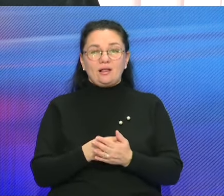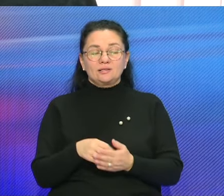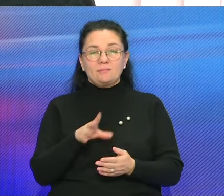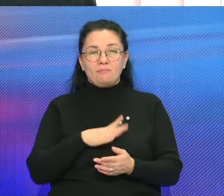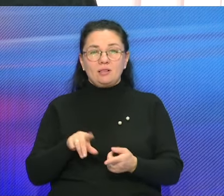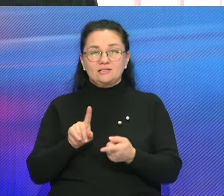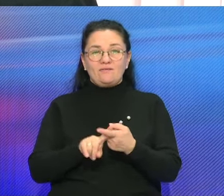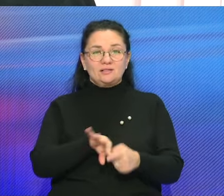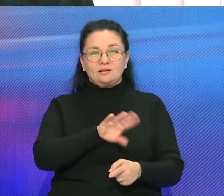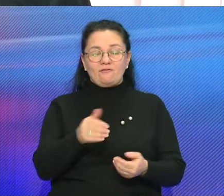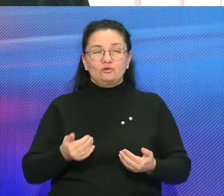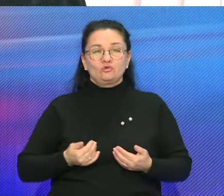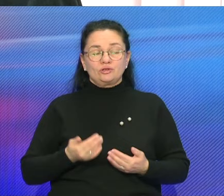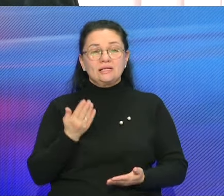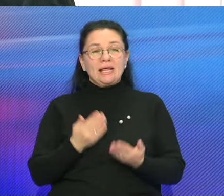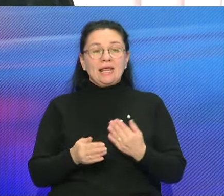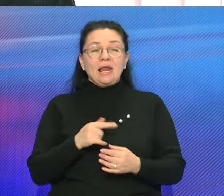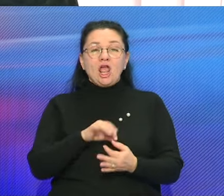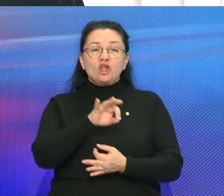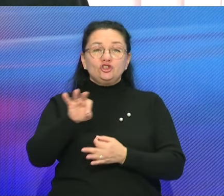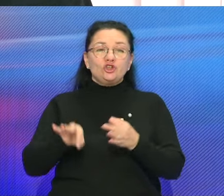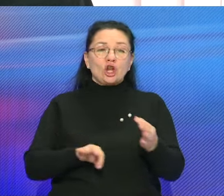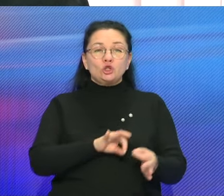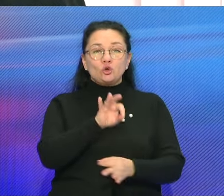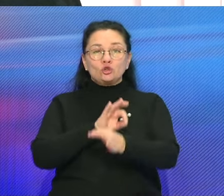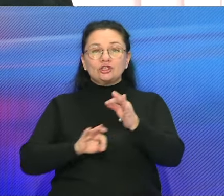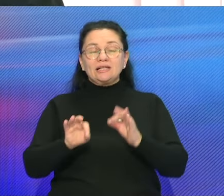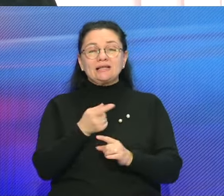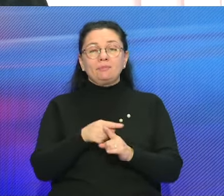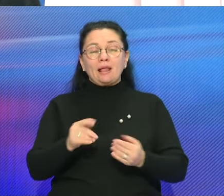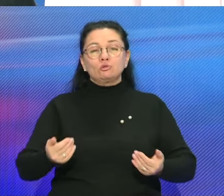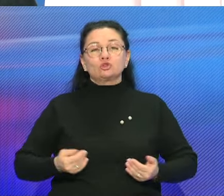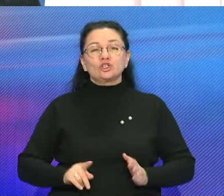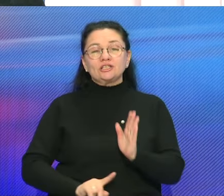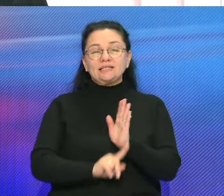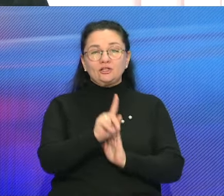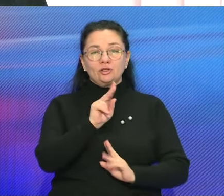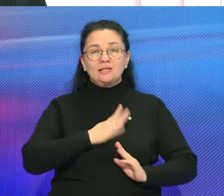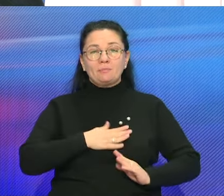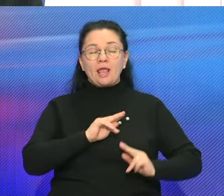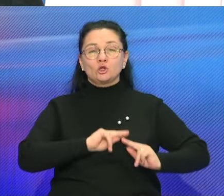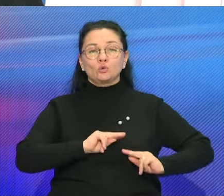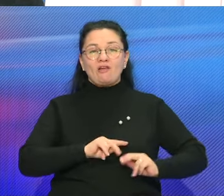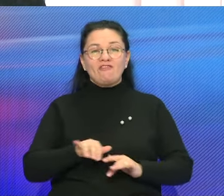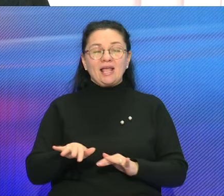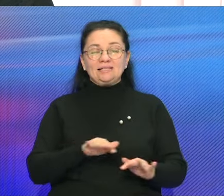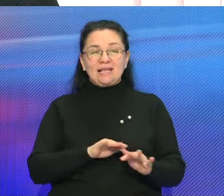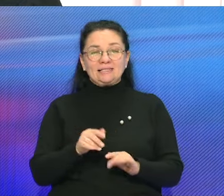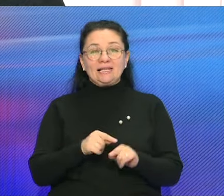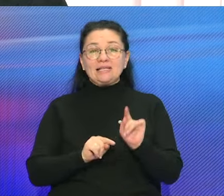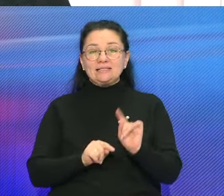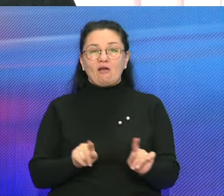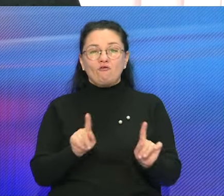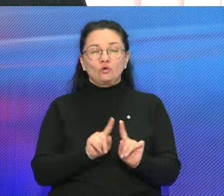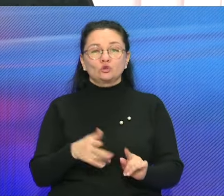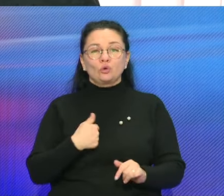вот так. Или, может, чертежницей, потому что жизнь начиналась, трудовая деятельность начиналась с того, что